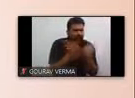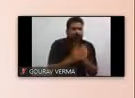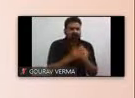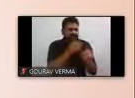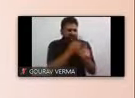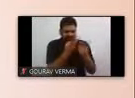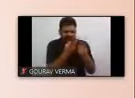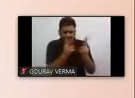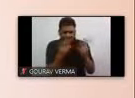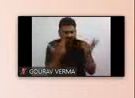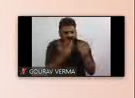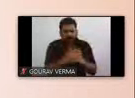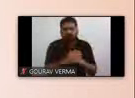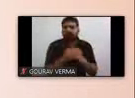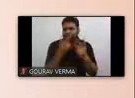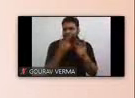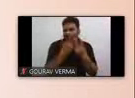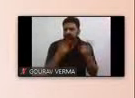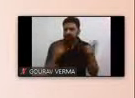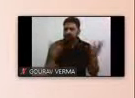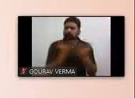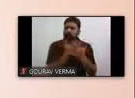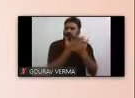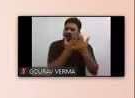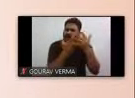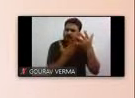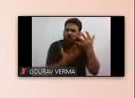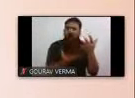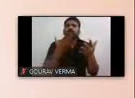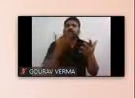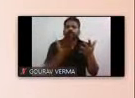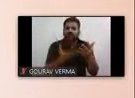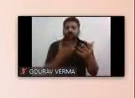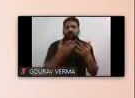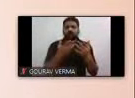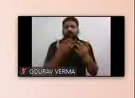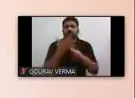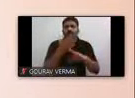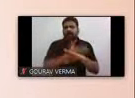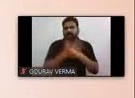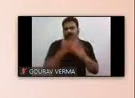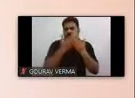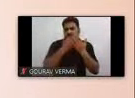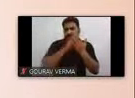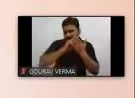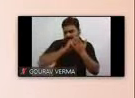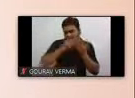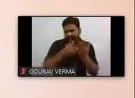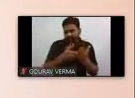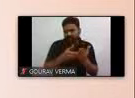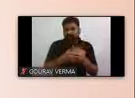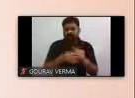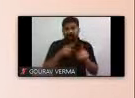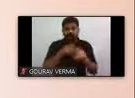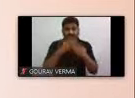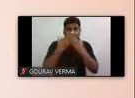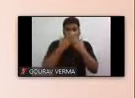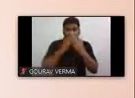डिफरेंस जानना. सो ऑल दिस हैज टू बी डन बिफोर